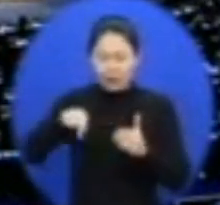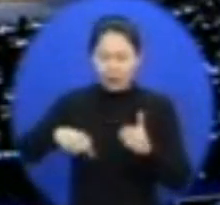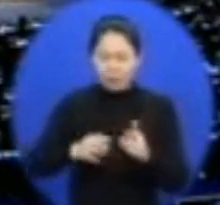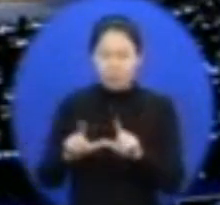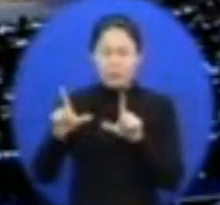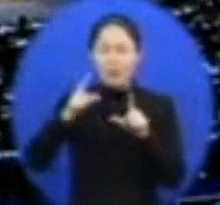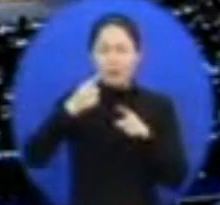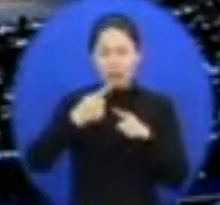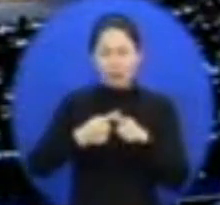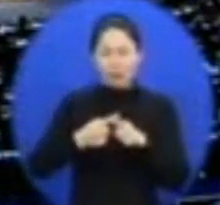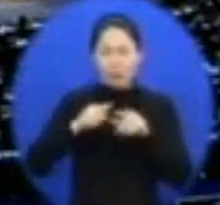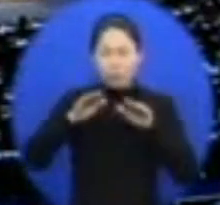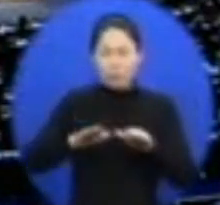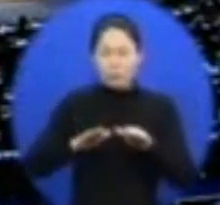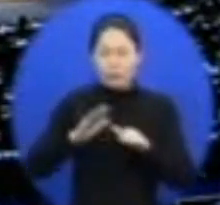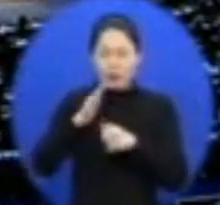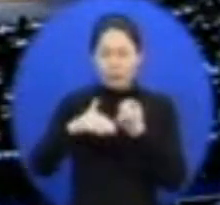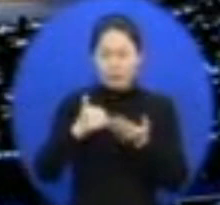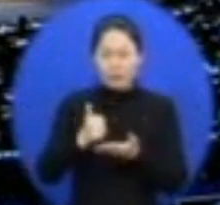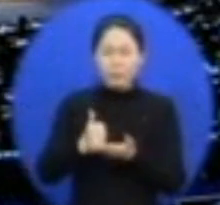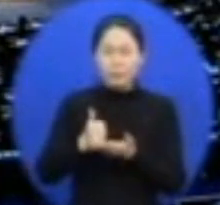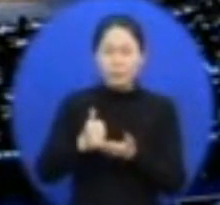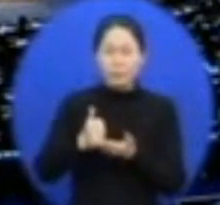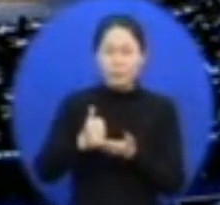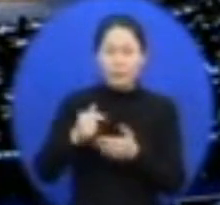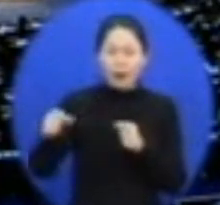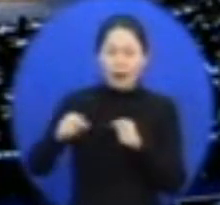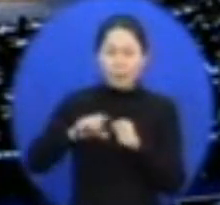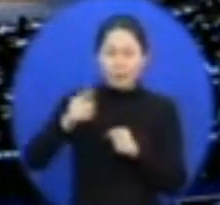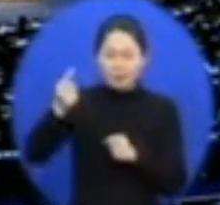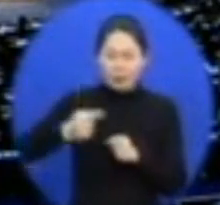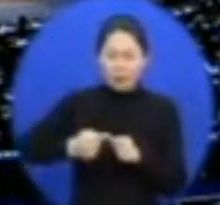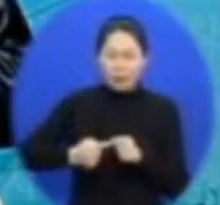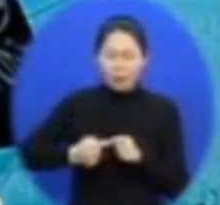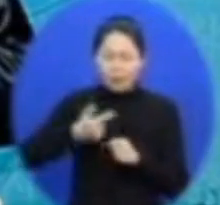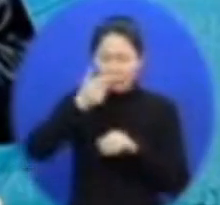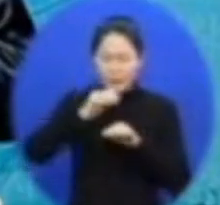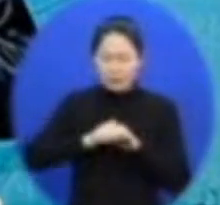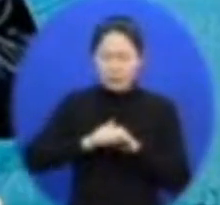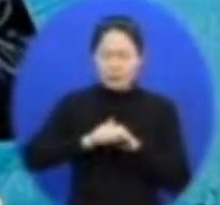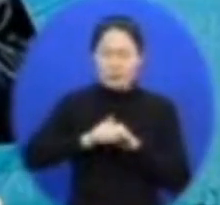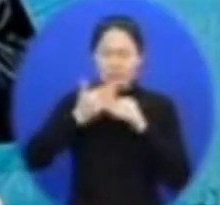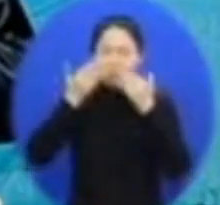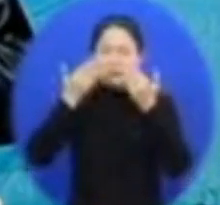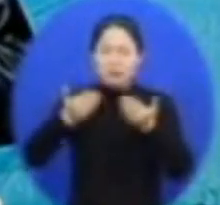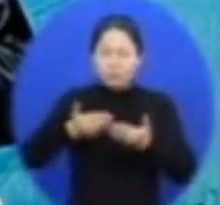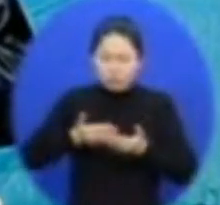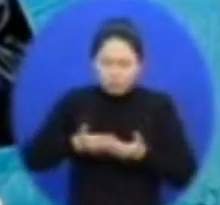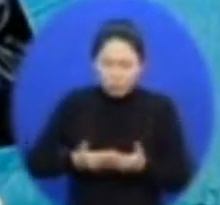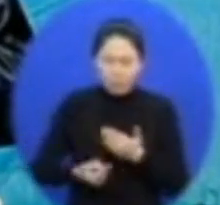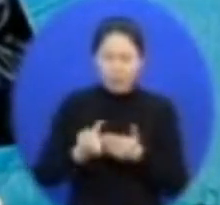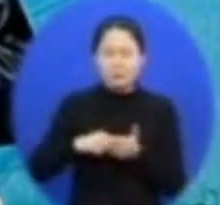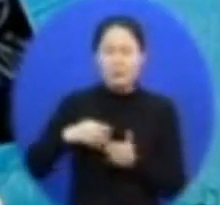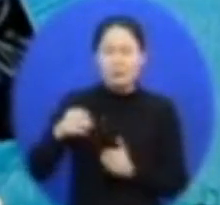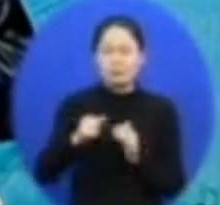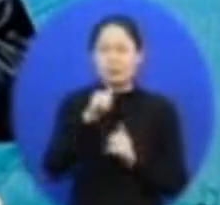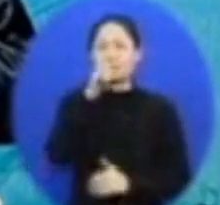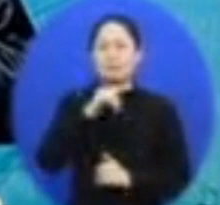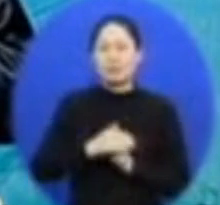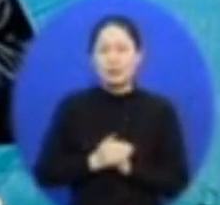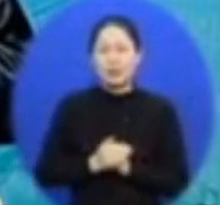오늘 하나님 앞에 나와 예배하는 무거운 마음 가지고 보신 분들이 있으실지 않습니까